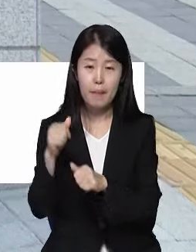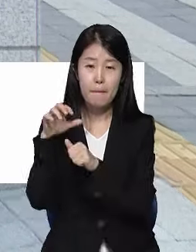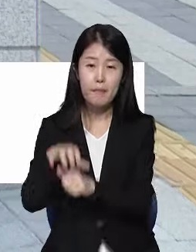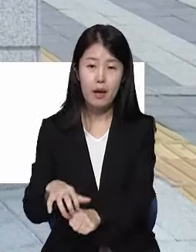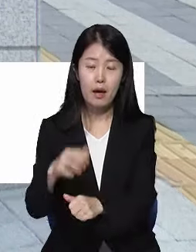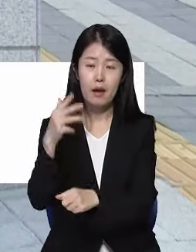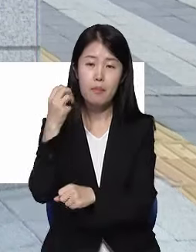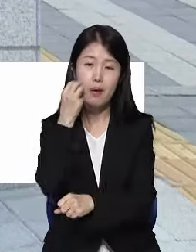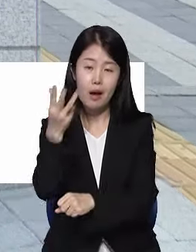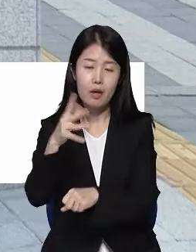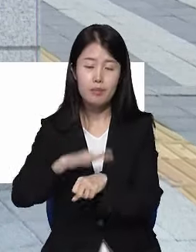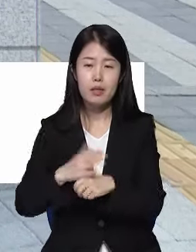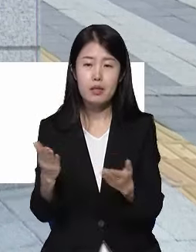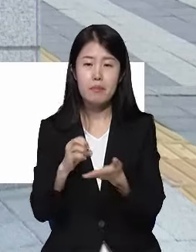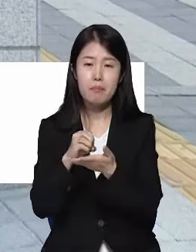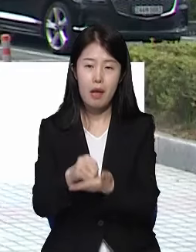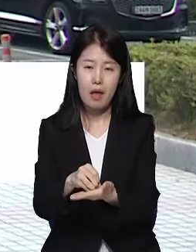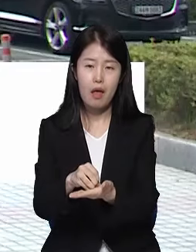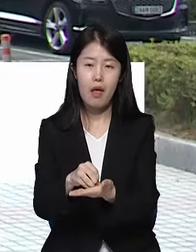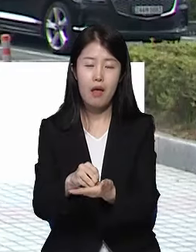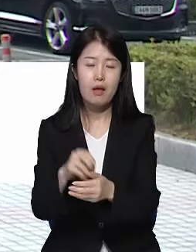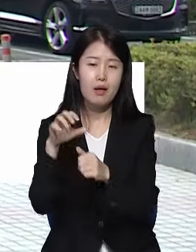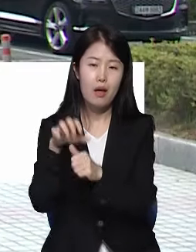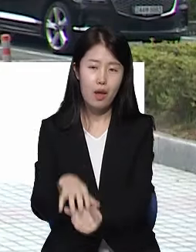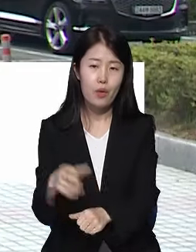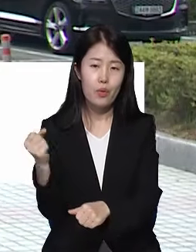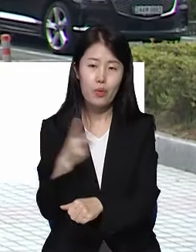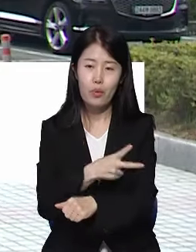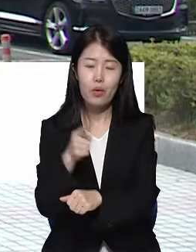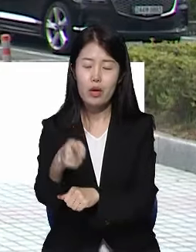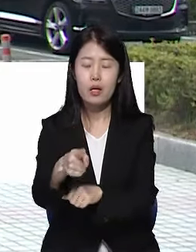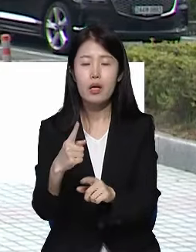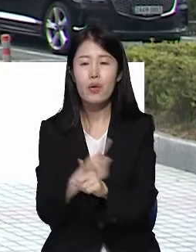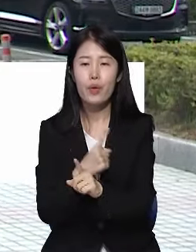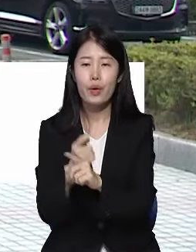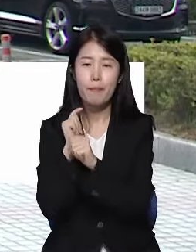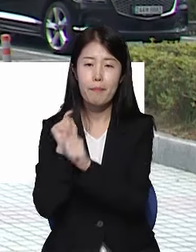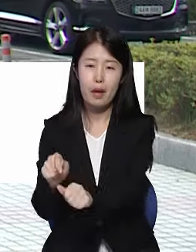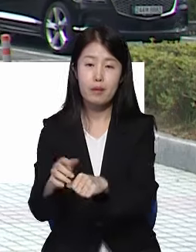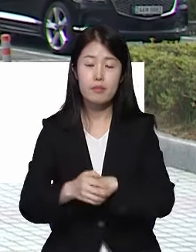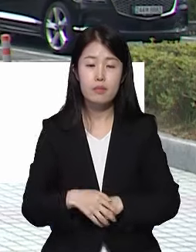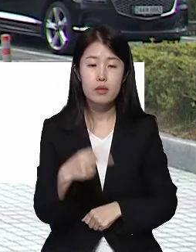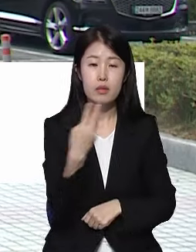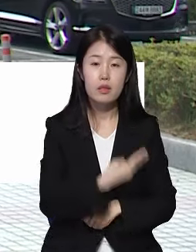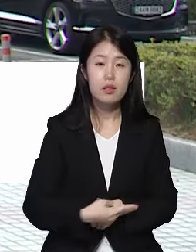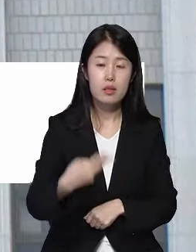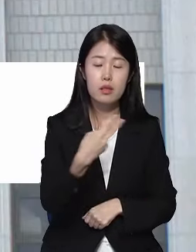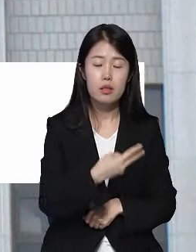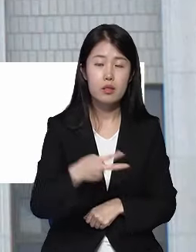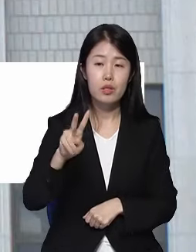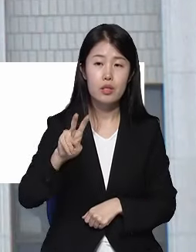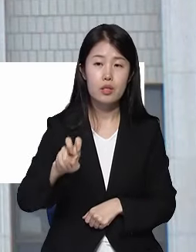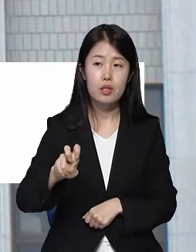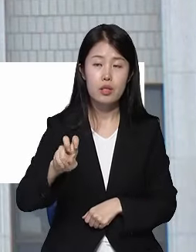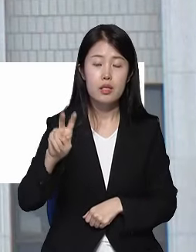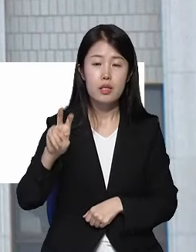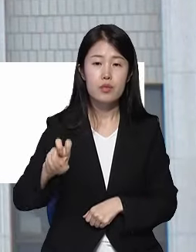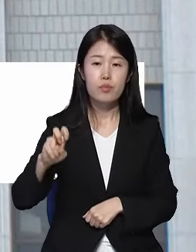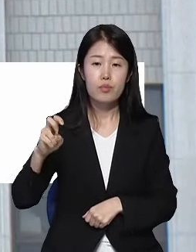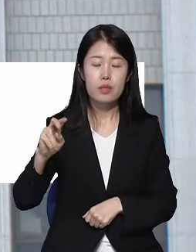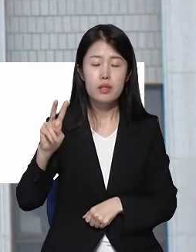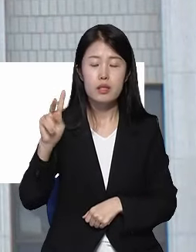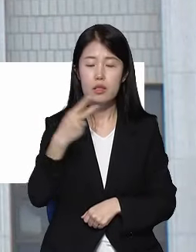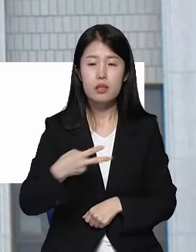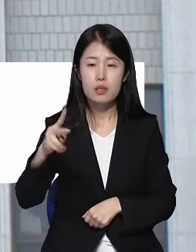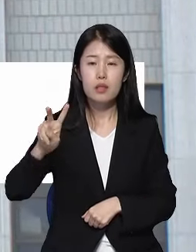이수와 취업 제한 등을 명령했습니다. A씨는 2016년부터 2022년까지 전남 여수시 일대